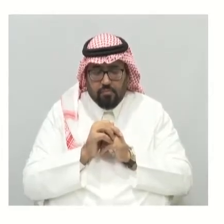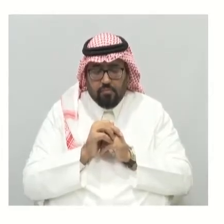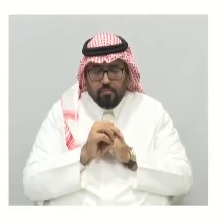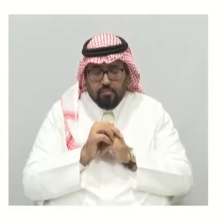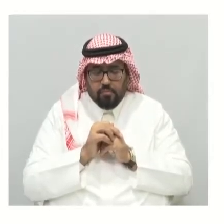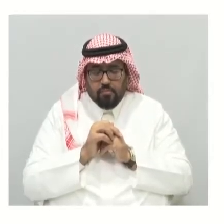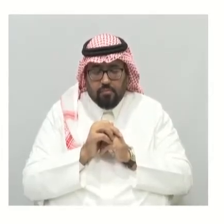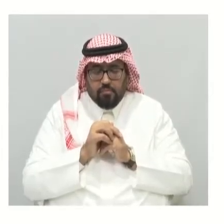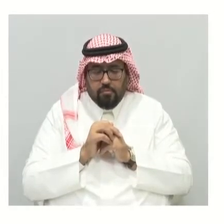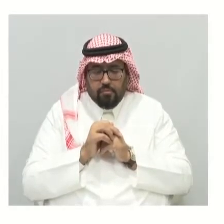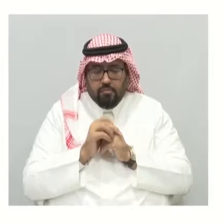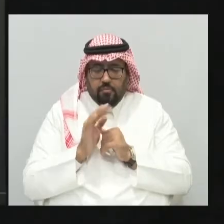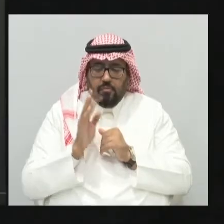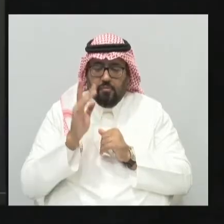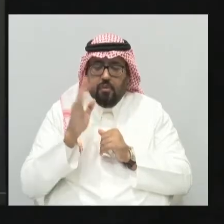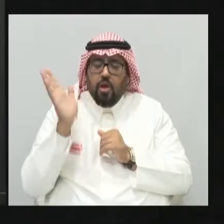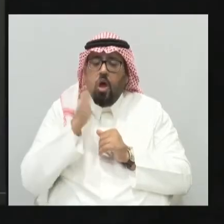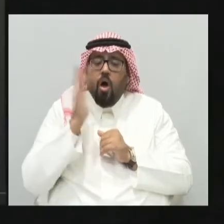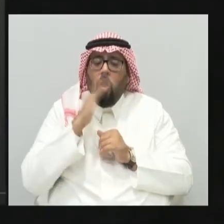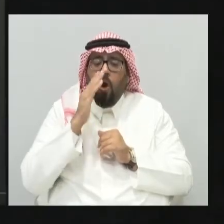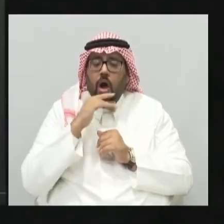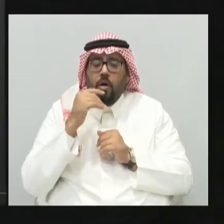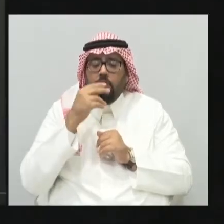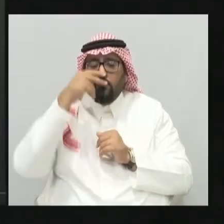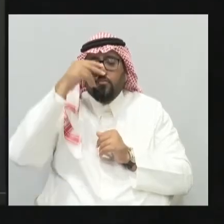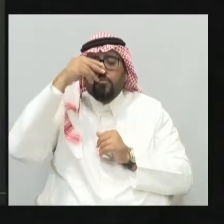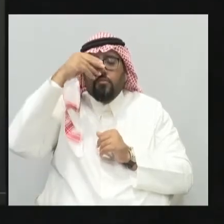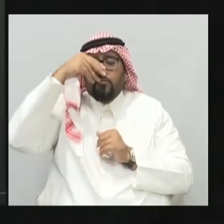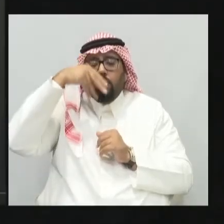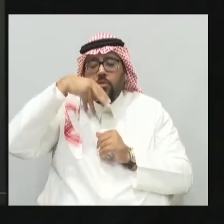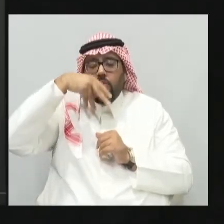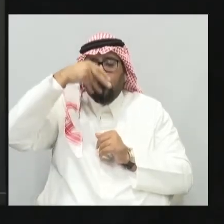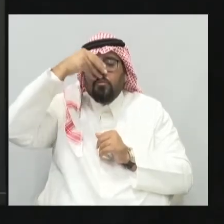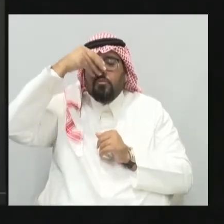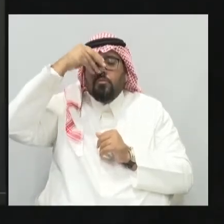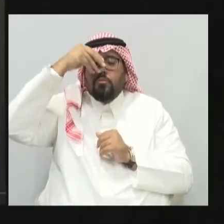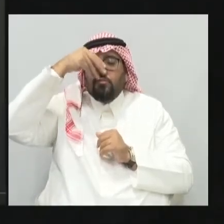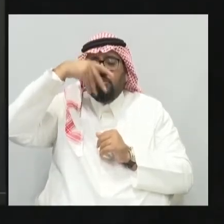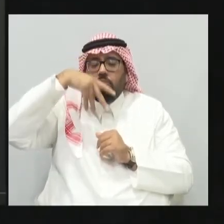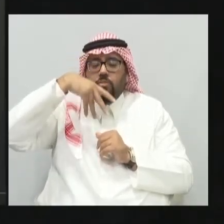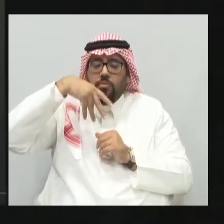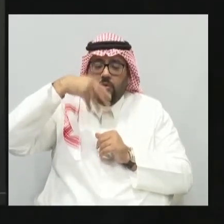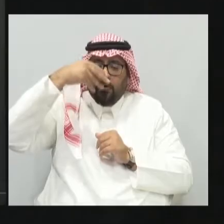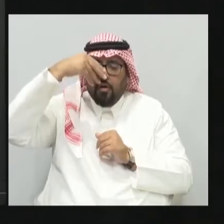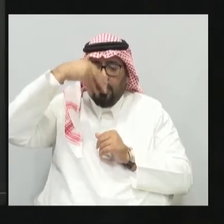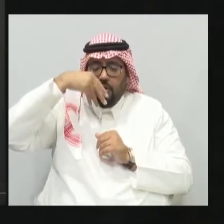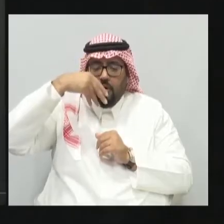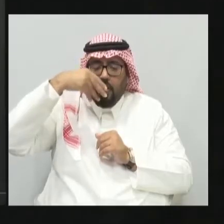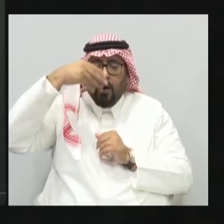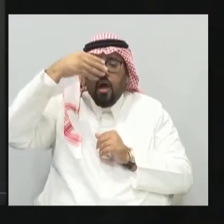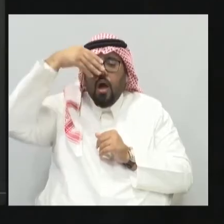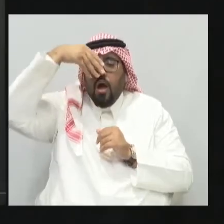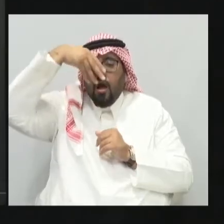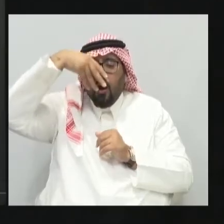احسنتم سببها خروج الهواء اثناء الزفير تخرج الهواء